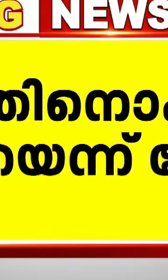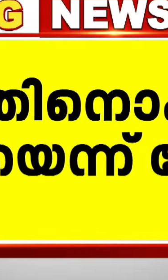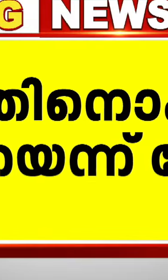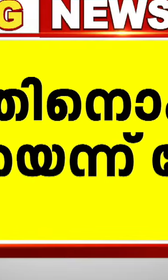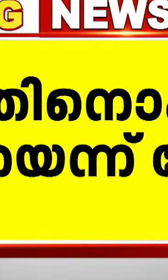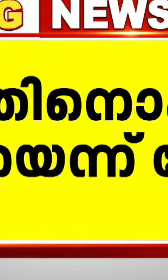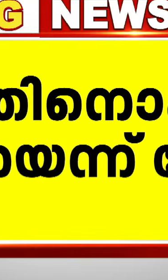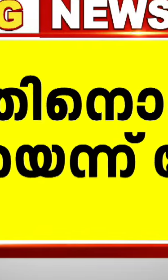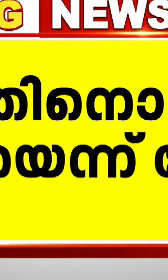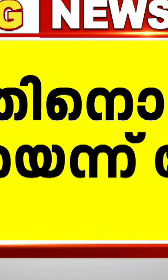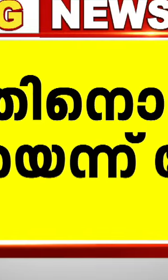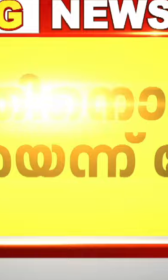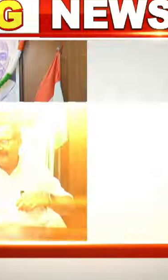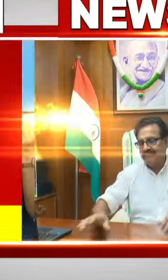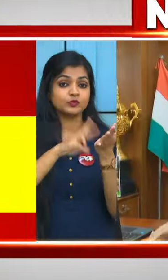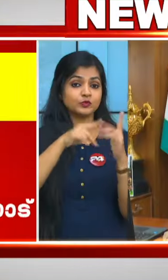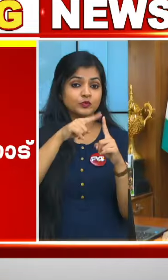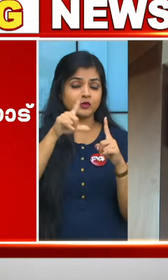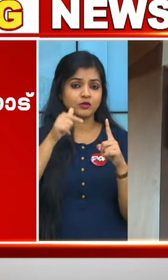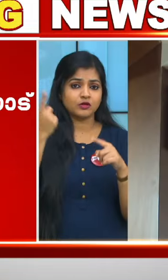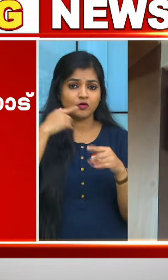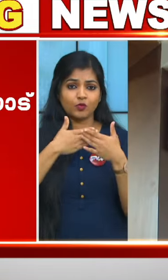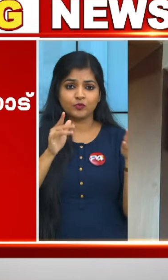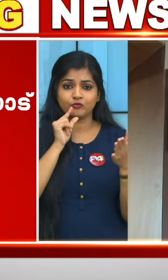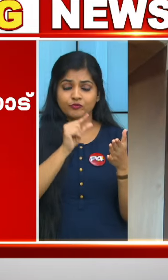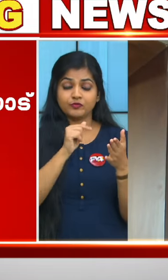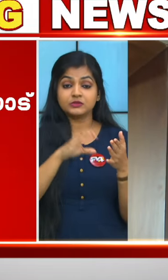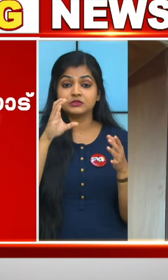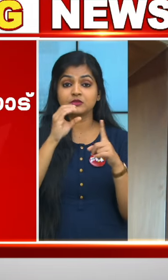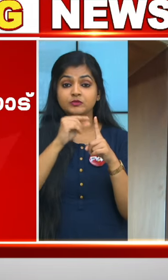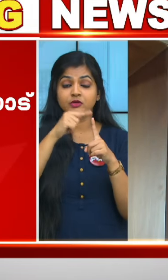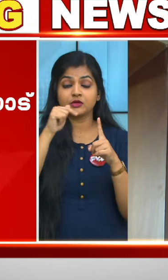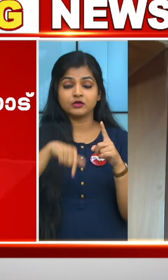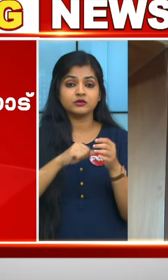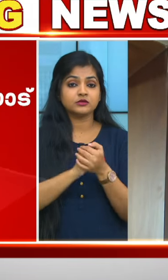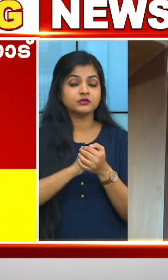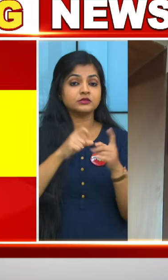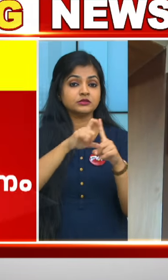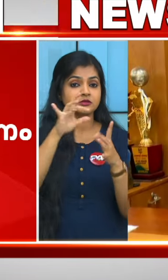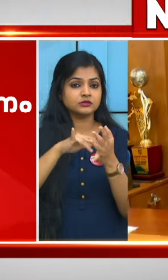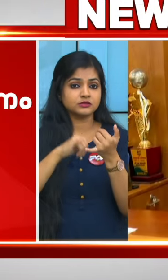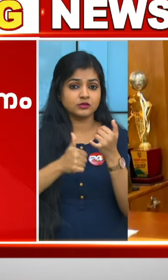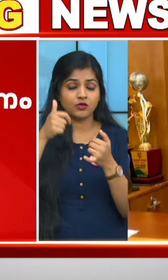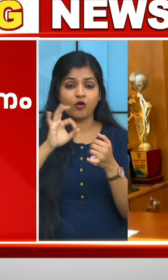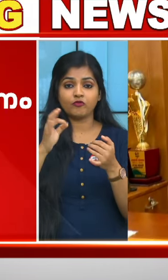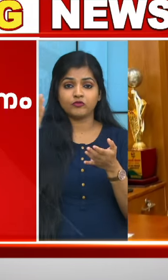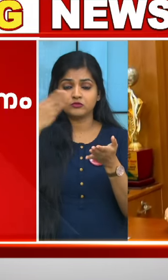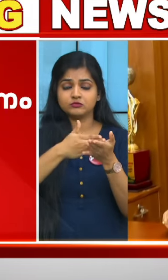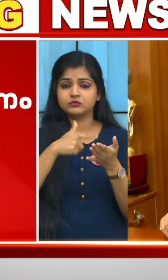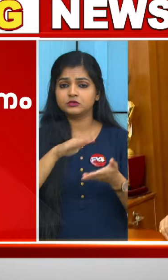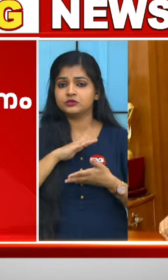സുനിൽകുമാർ പരസ്യ പ്രസ്താവന നടത്തിയതിന് തൊട്ട് പിന്നാലെ ഇന്ന് CPIയുടെ ജില്ലാ സെക്രട്ടറി തന്നെ CPIM ജില്ലാ കമ്മിറ്റി ഓഫീസിലെത്തി തങ്ങളുടെ അതൃപ്തി അറിയിച്ചത്. അതിന് തൊട്ട്